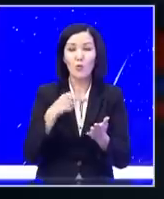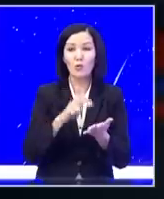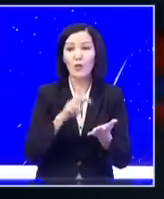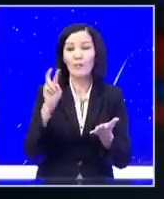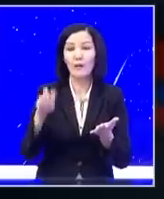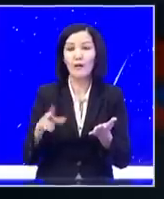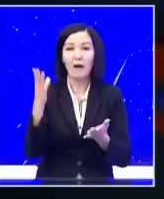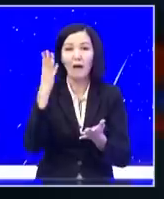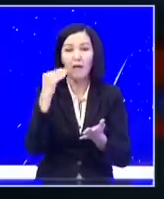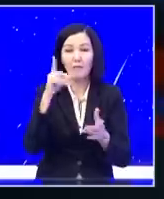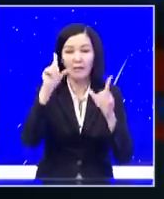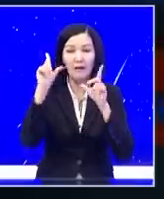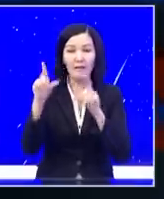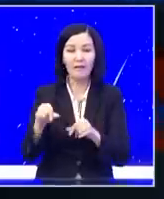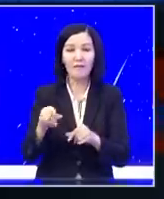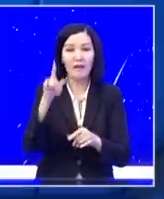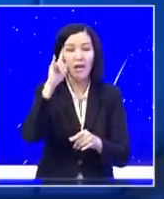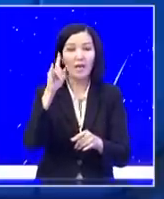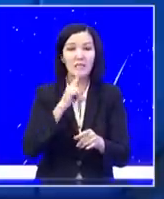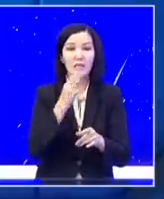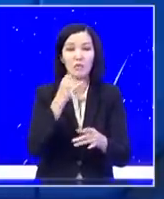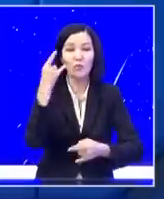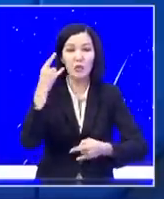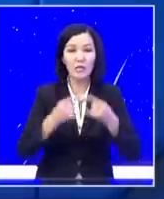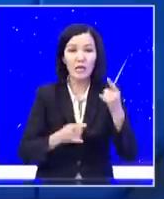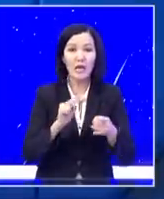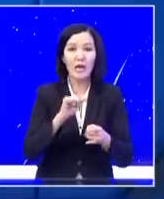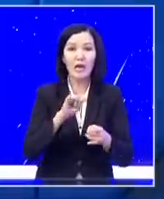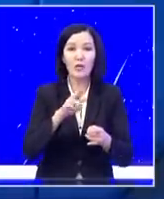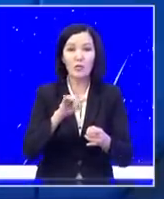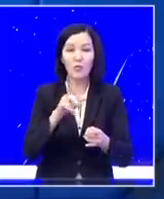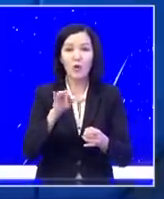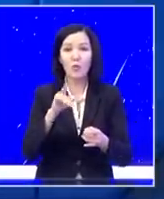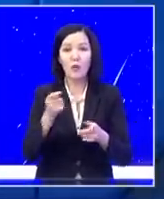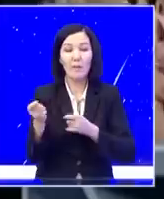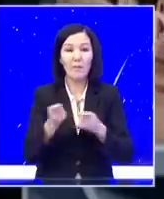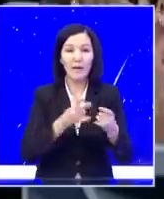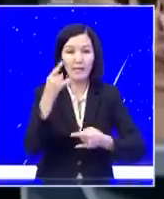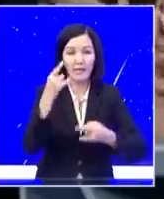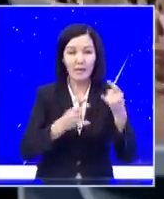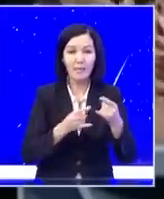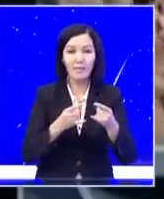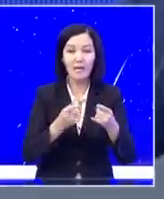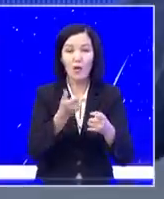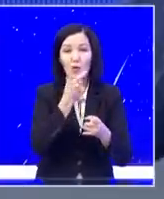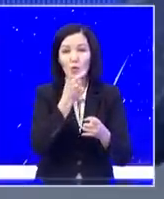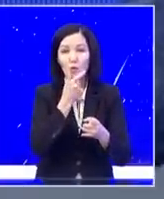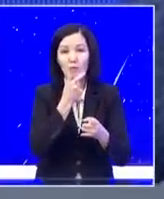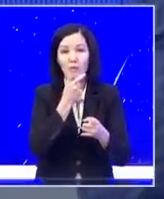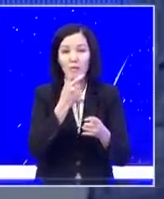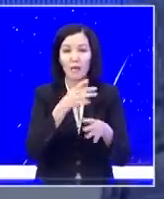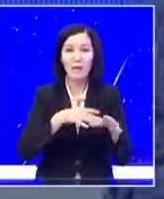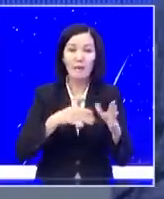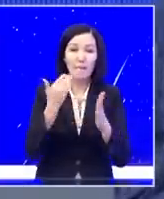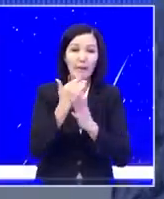тартып Алматыға аттанды. Қазақстан ұлттық арнасындағы айтуға оңай бағдарламасы арқылы көрермендермен қауышты.